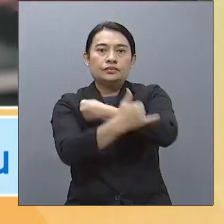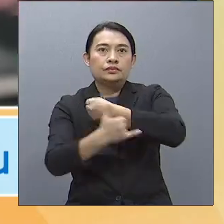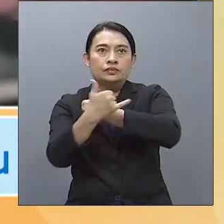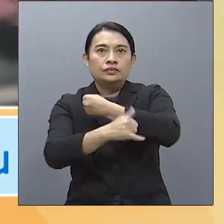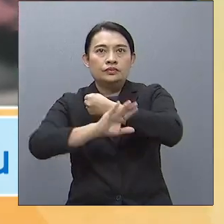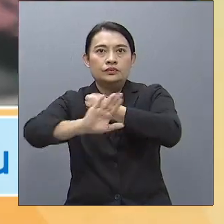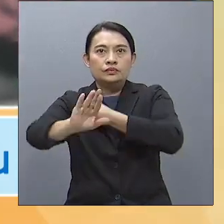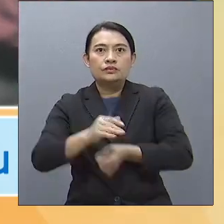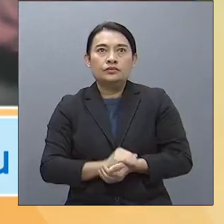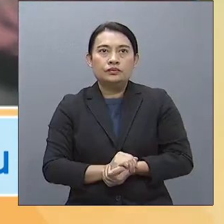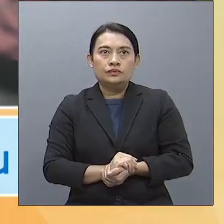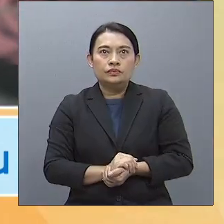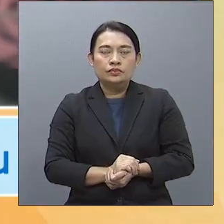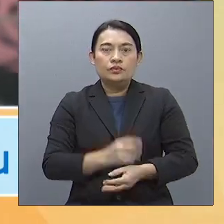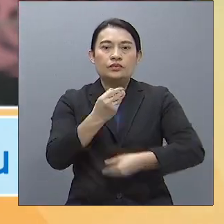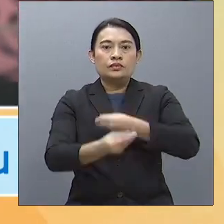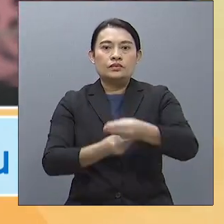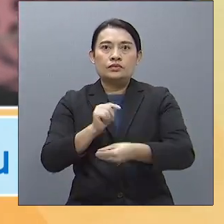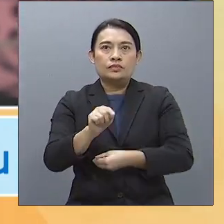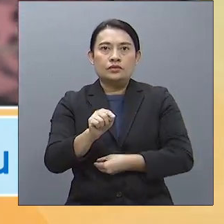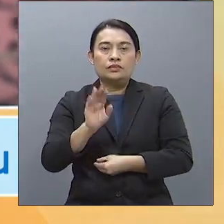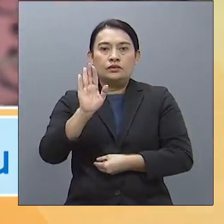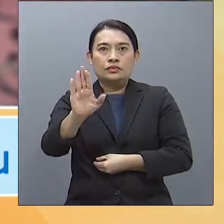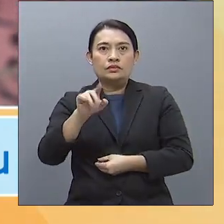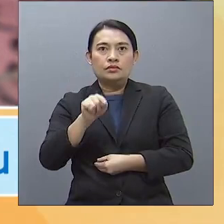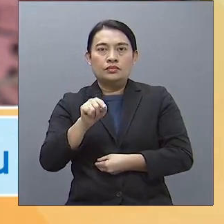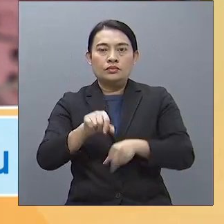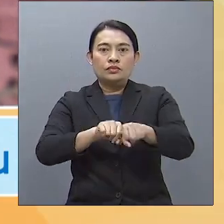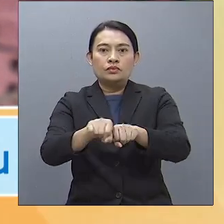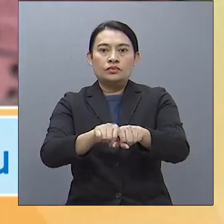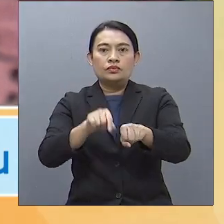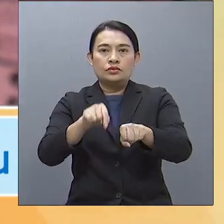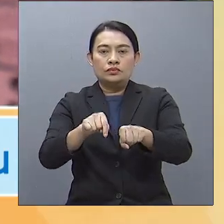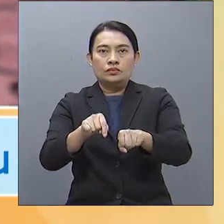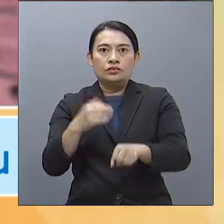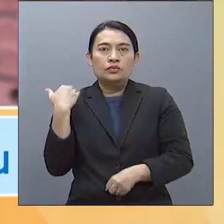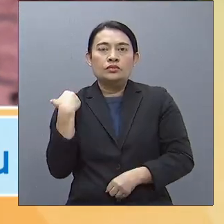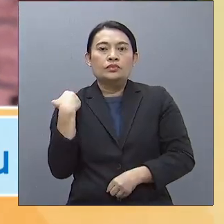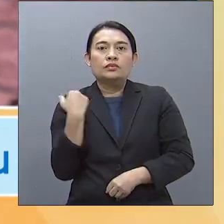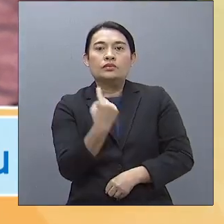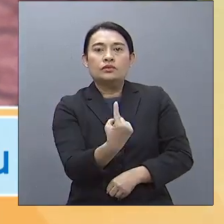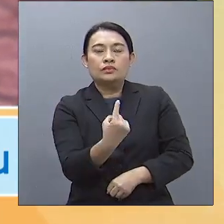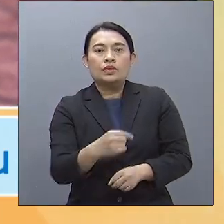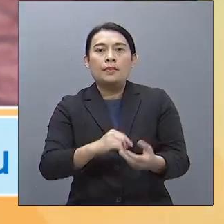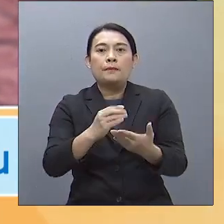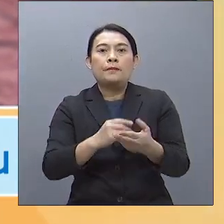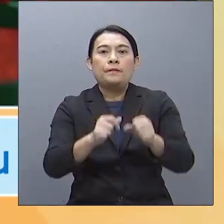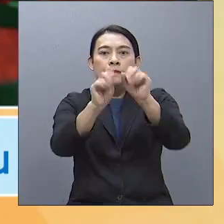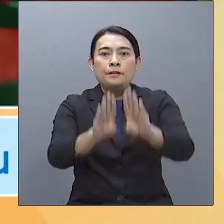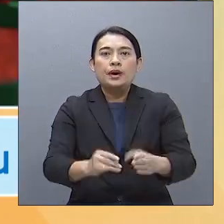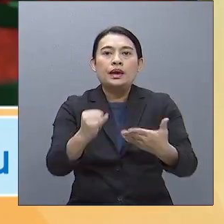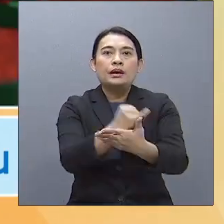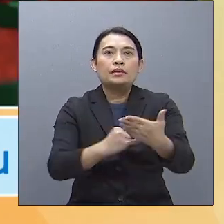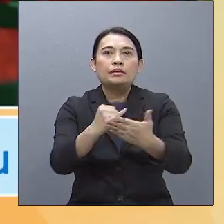ช่ เขาว้าวมากผมว่าอันนี้คือขายไปแล้วคือลิมิเต็ดดิชั่นเพราะว่าในคู่หนึ่งก็จะมีไม่กี่แบบหรอกใช่ไหมก็จะมีลายเดียวแบบเดียวอ่ะ ใช่ นะฮะคุณนันทวัฒน์